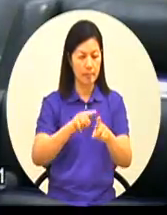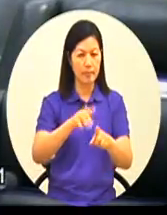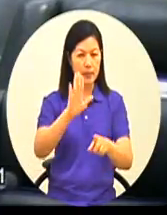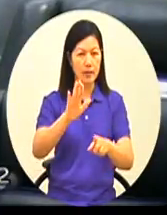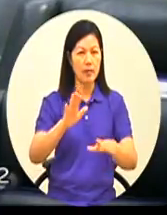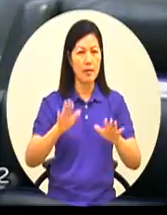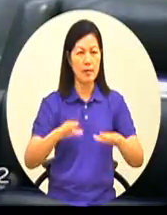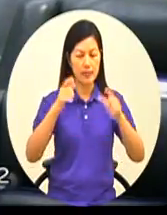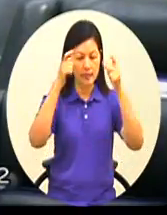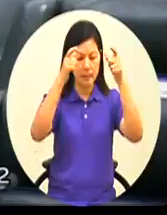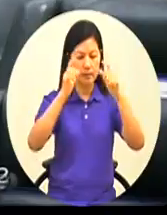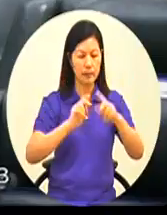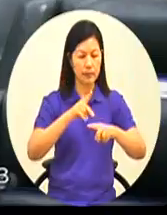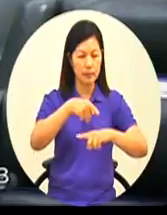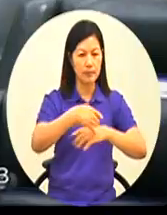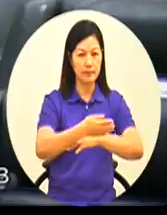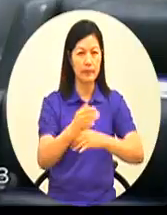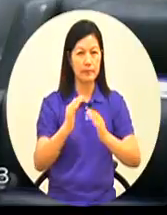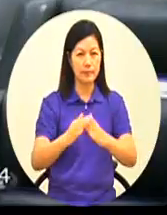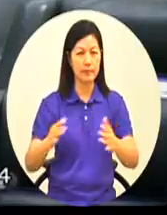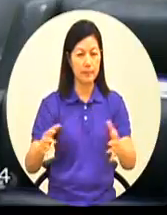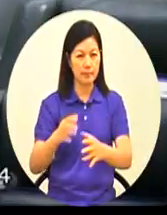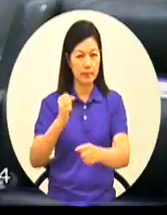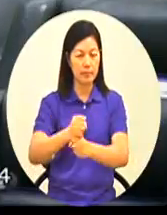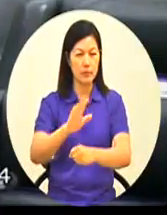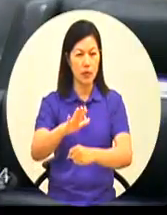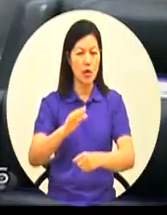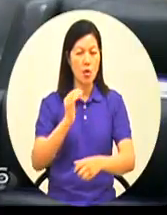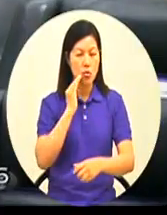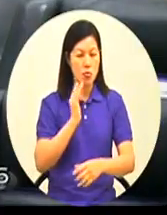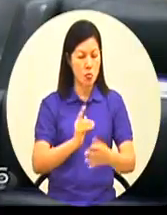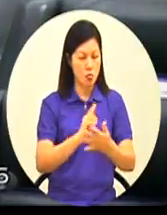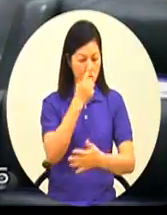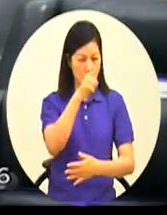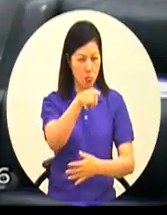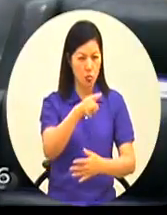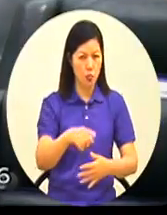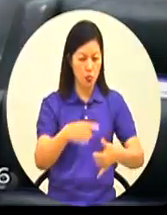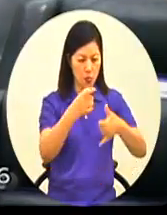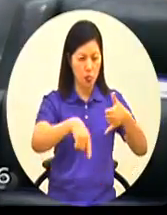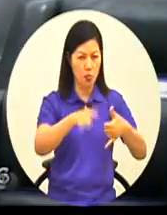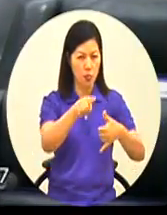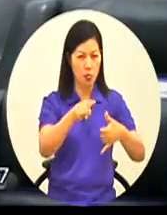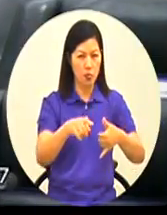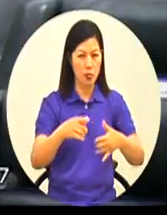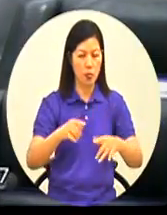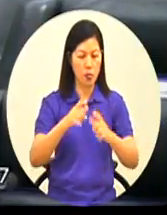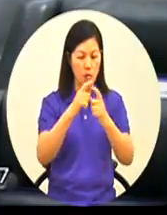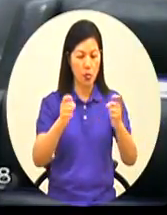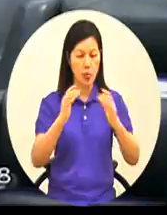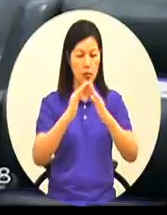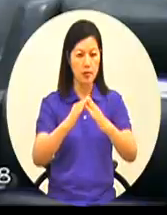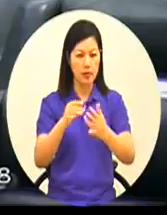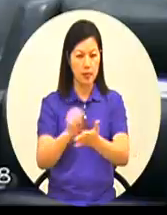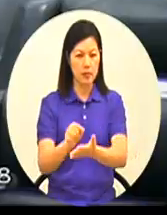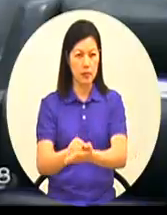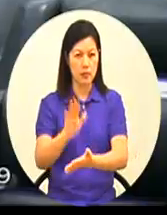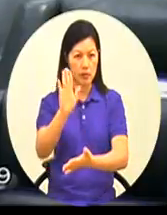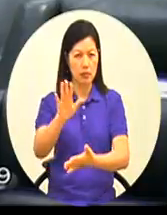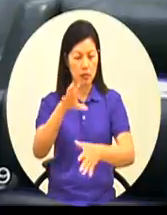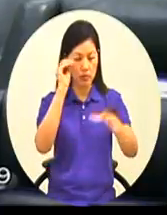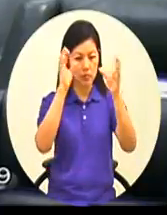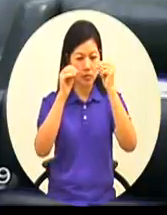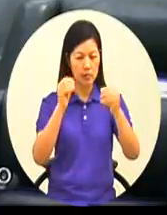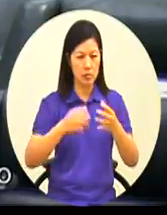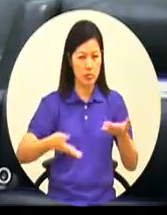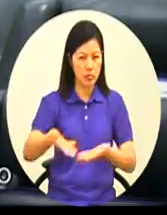这个跨县市的合作，也就是说只要伴侣其中一个人在这些城市他有助记，那这些资讯是可以